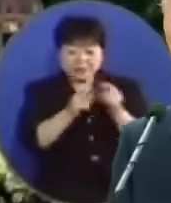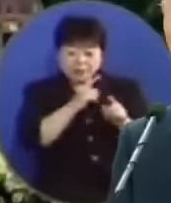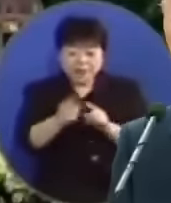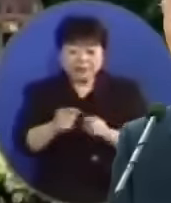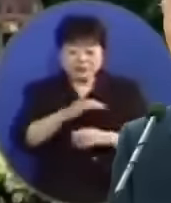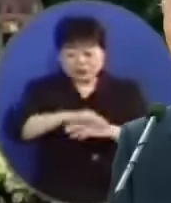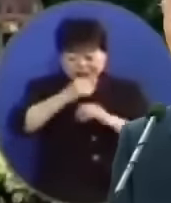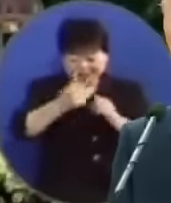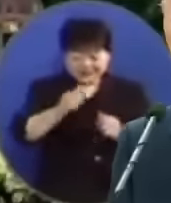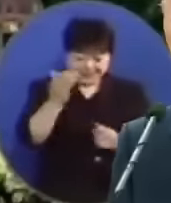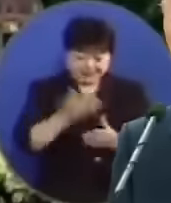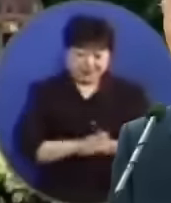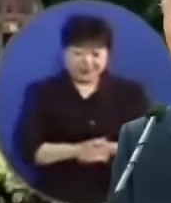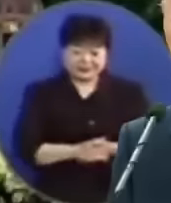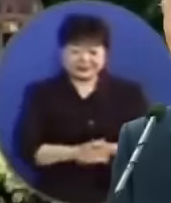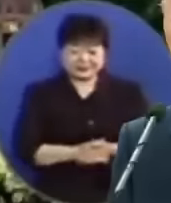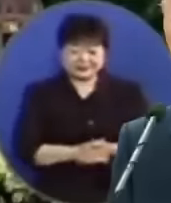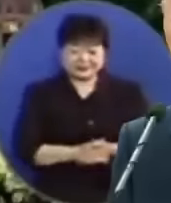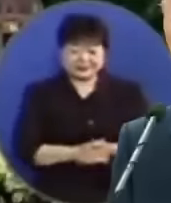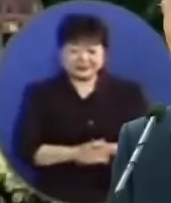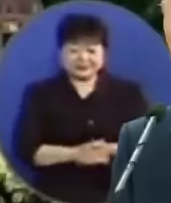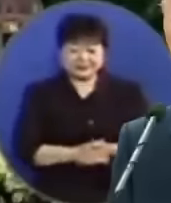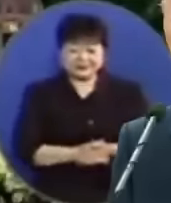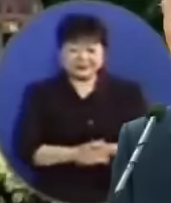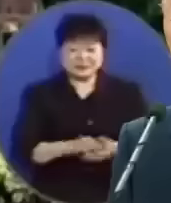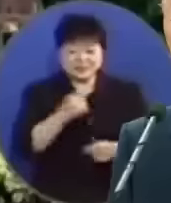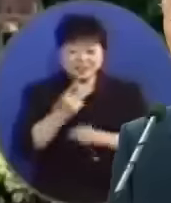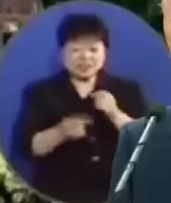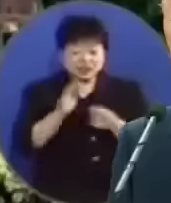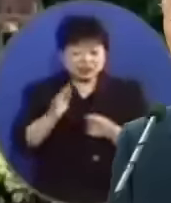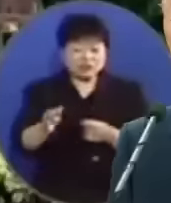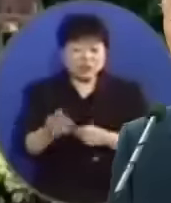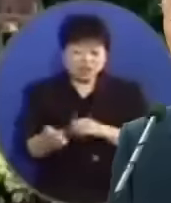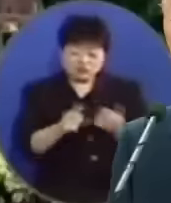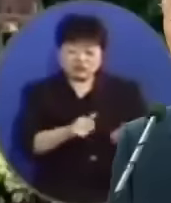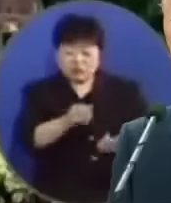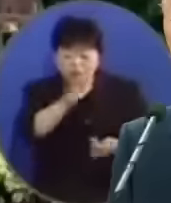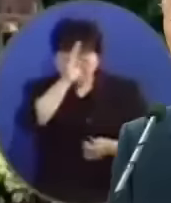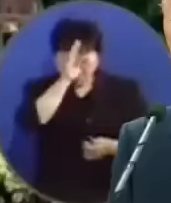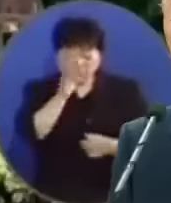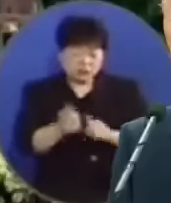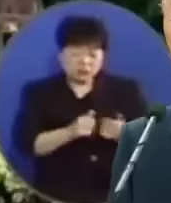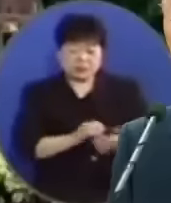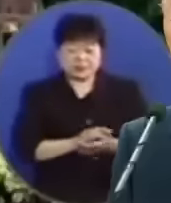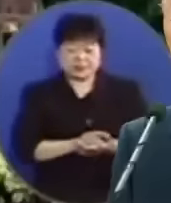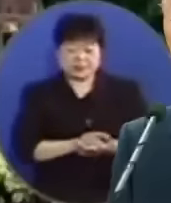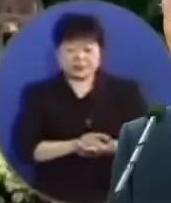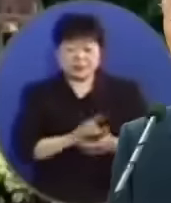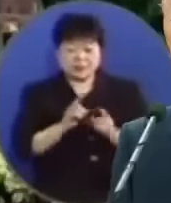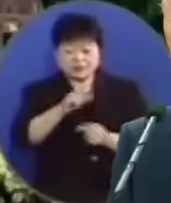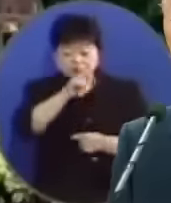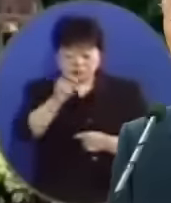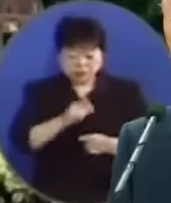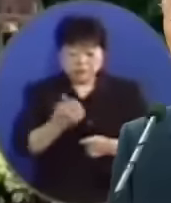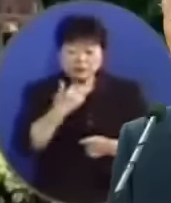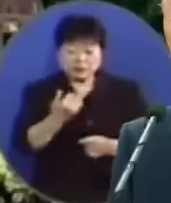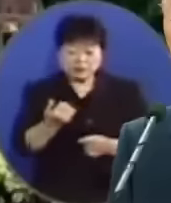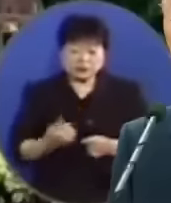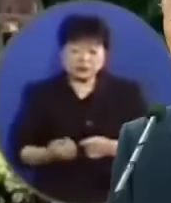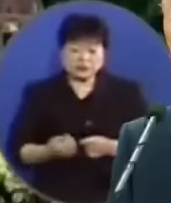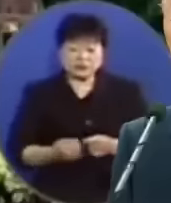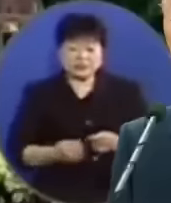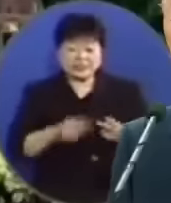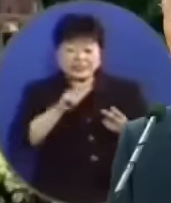말씀으로 대적하는 것입니다. 너는 이제 이 병들어 죽는다, 너는 병들었다, 그러면 말씀에 기록다 했을 때 베드로전서 2장